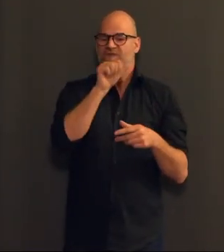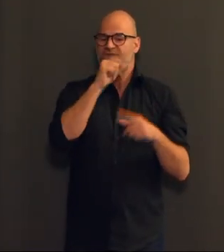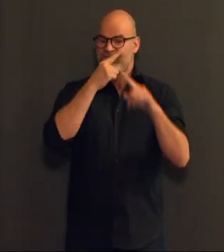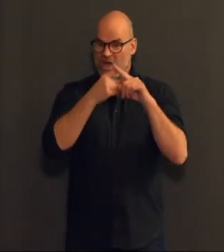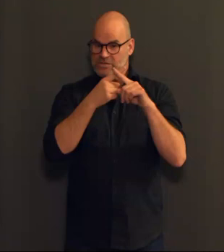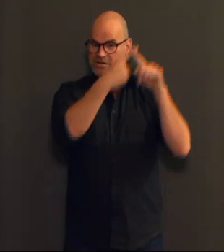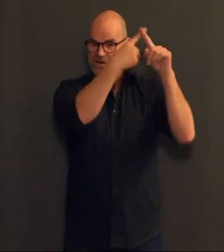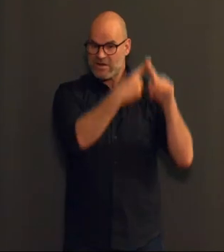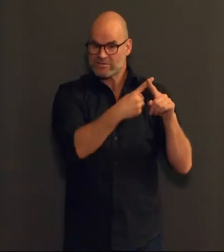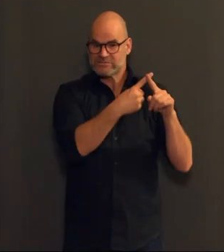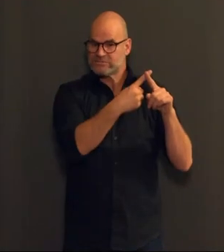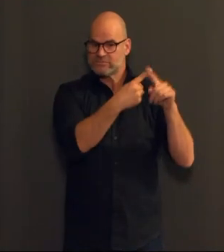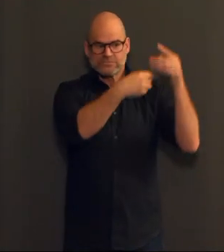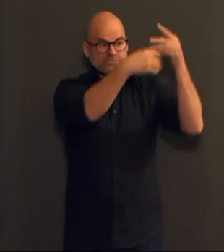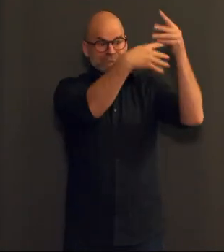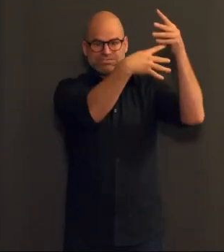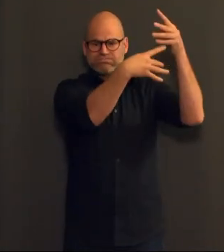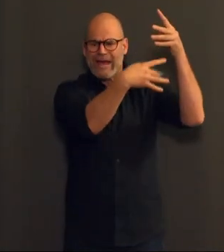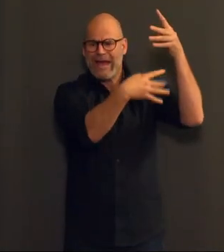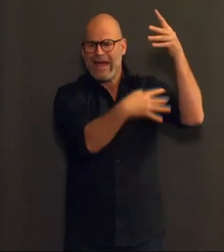vaccinatiebereidheid van de mensen.